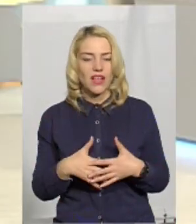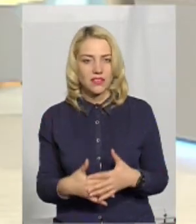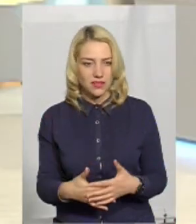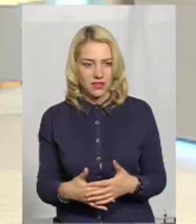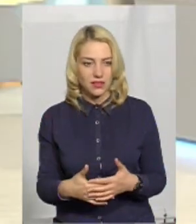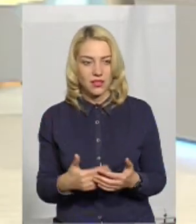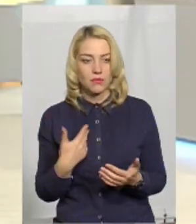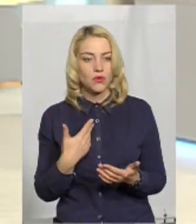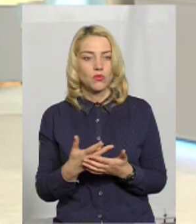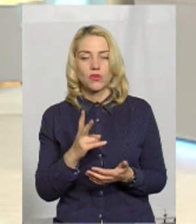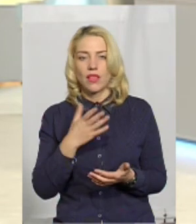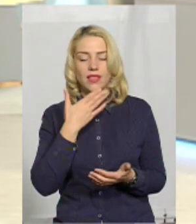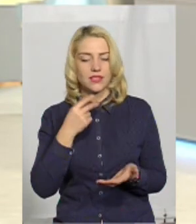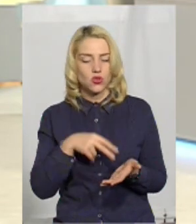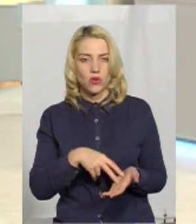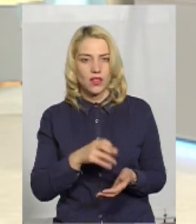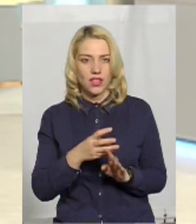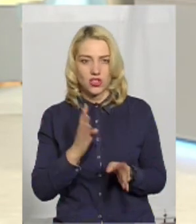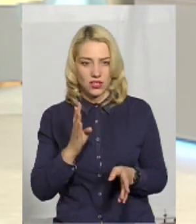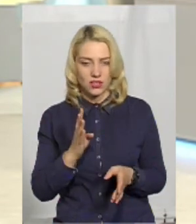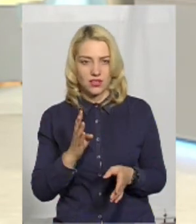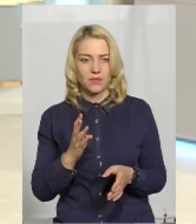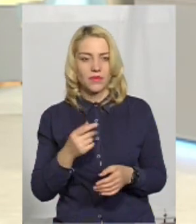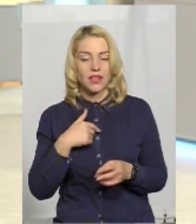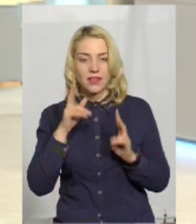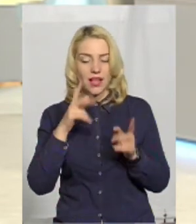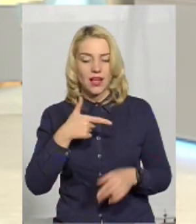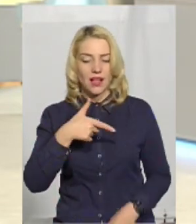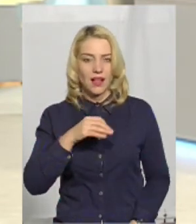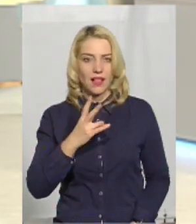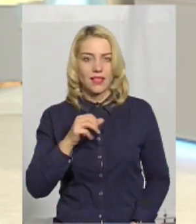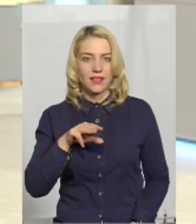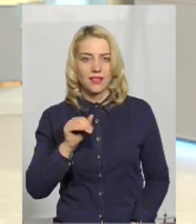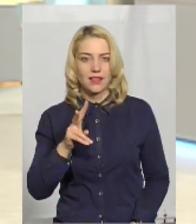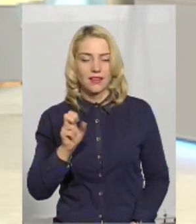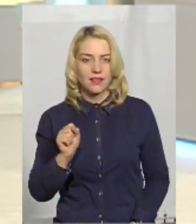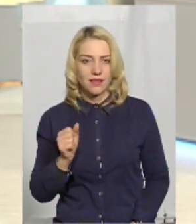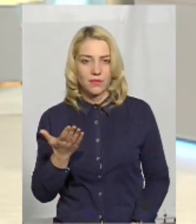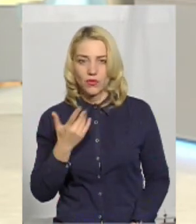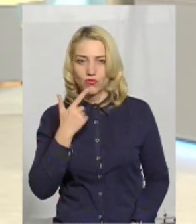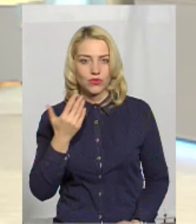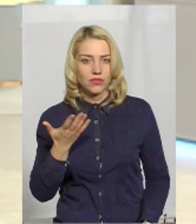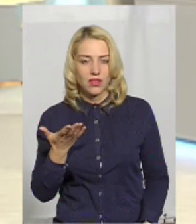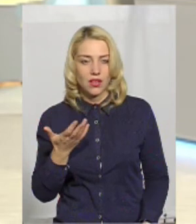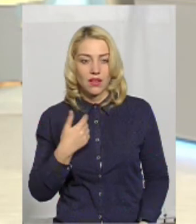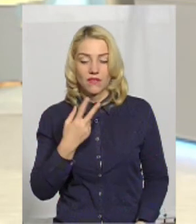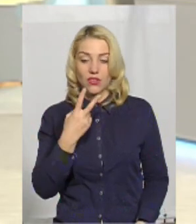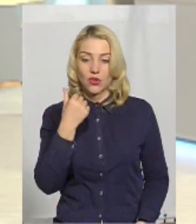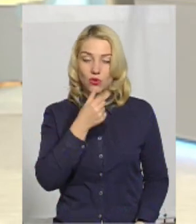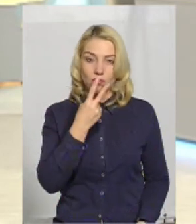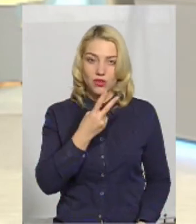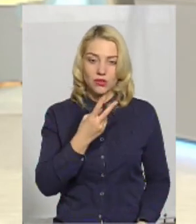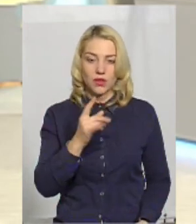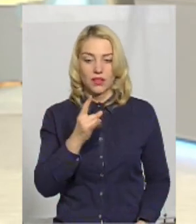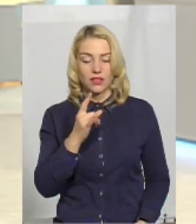що вони практично ніхто не стояли на черзі. Ми не знаємо генетики. І ми вже в 3 роки ми бачимо, чи дитина